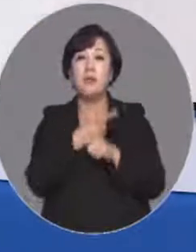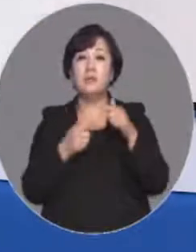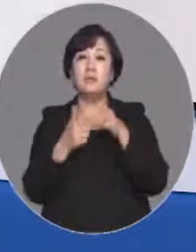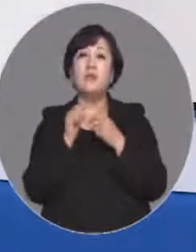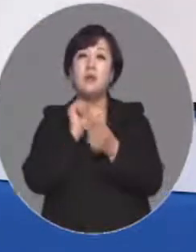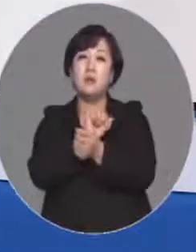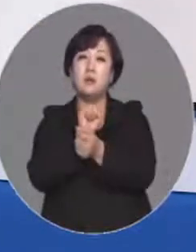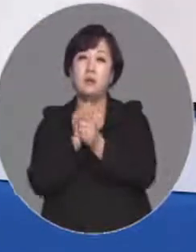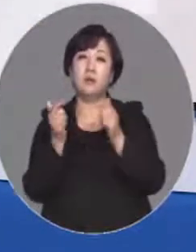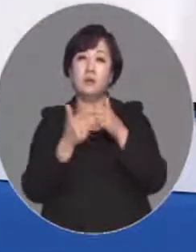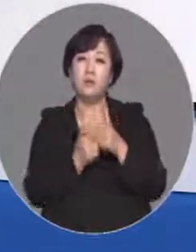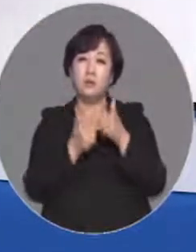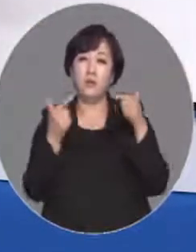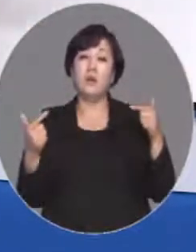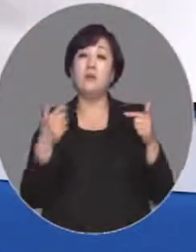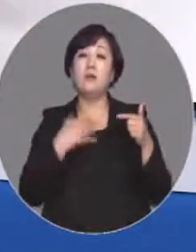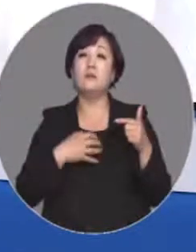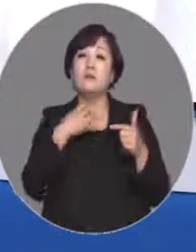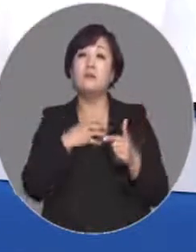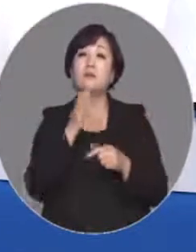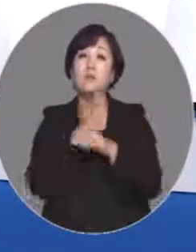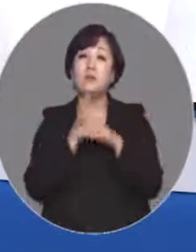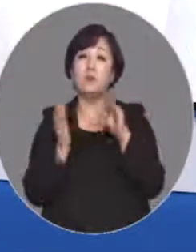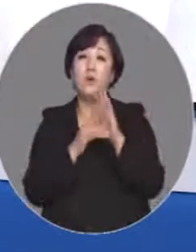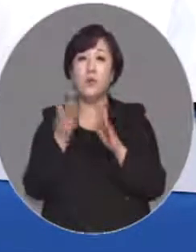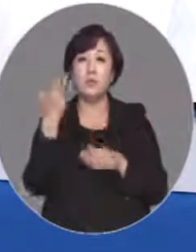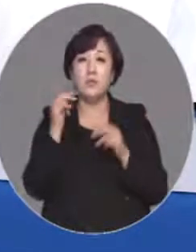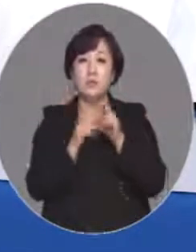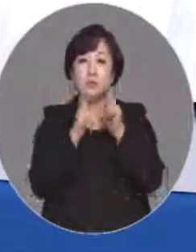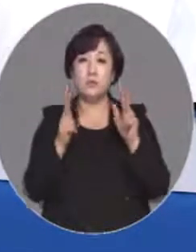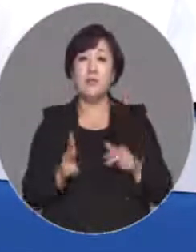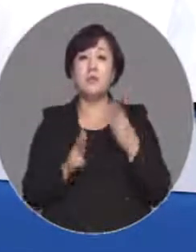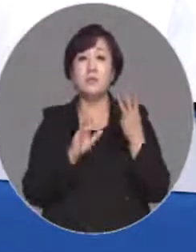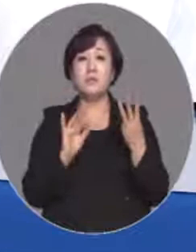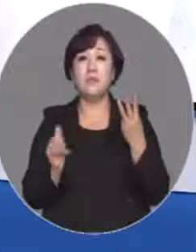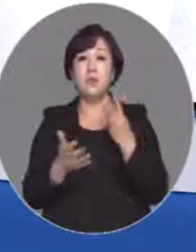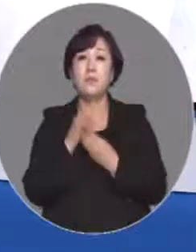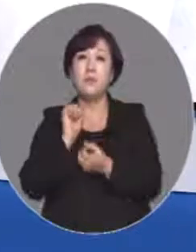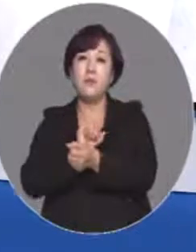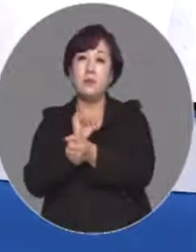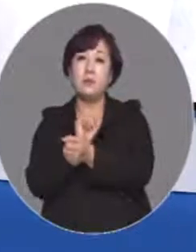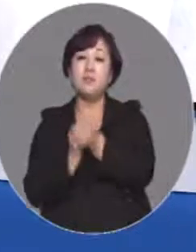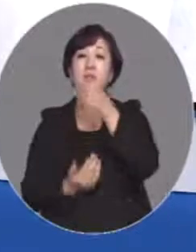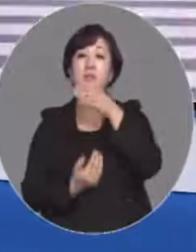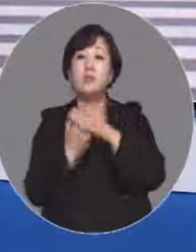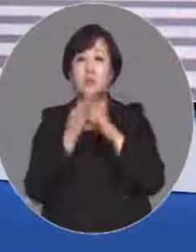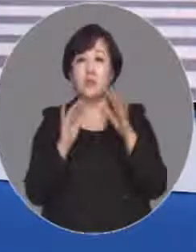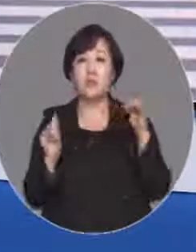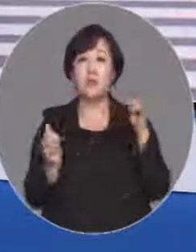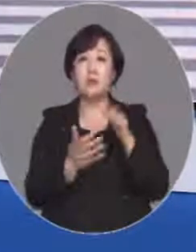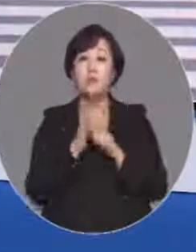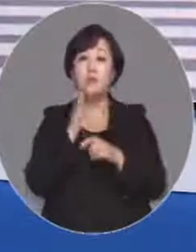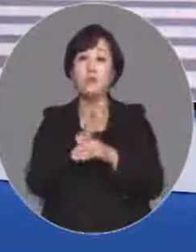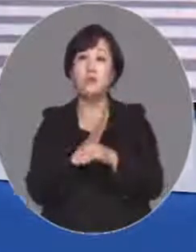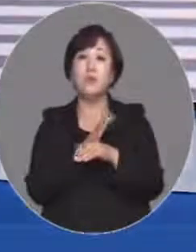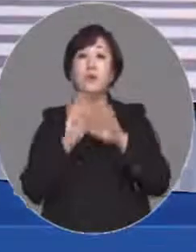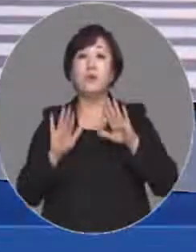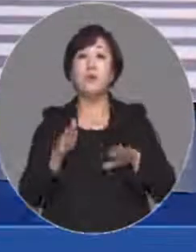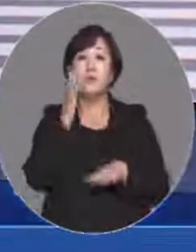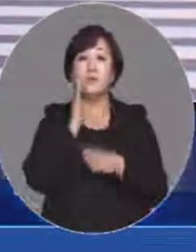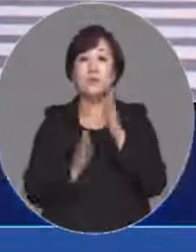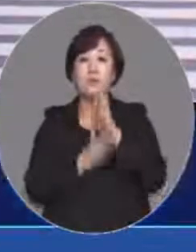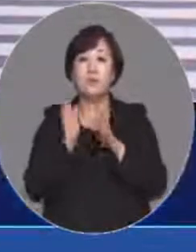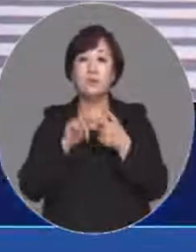대유행이 우려되고 있습니다. 실제 지난 주말 3명의 지역 확진자가 발생했는데요. 울산시는